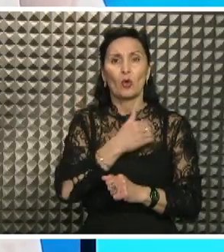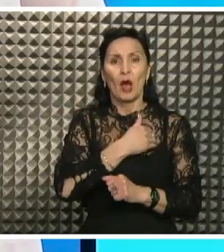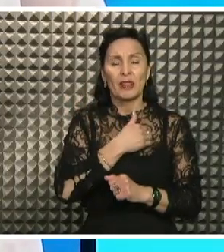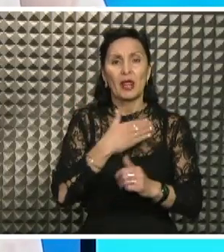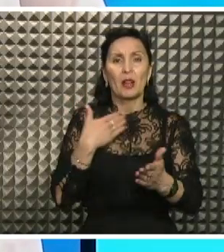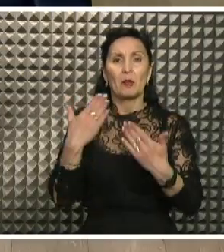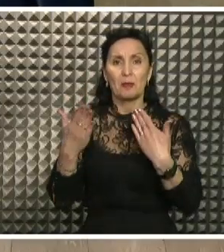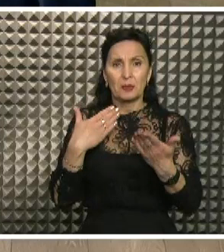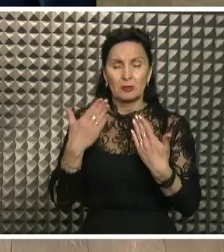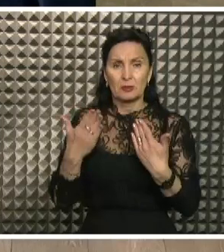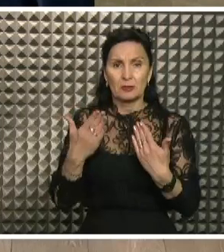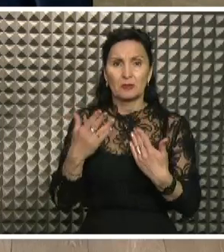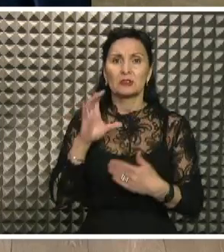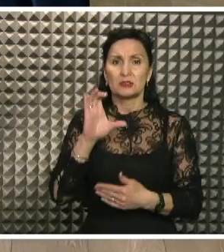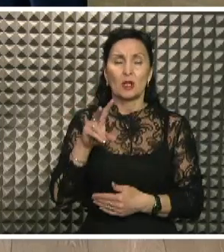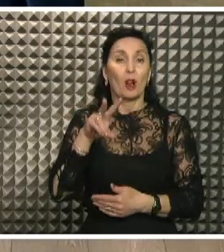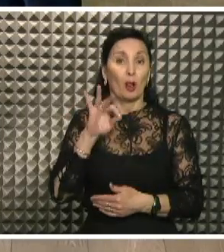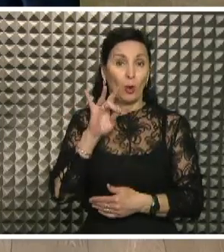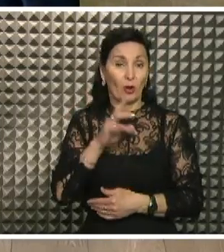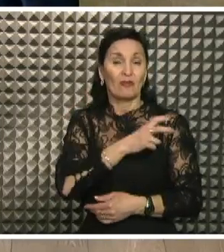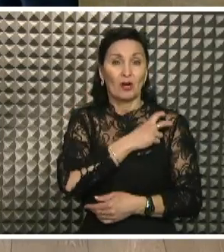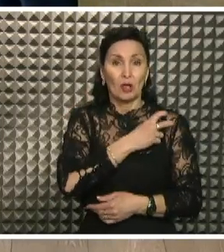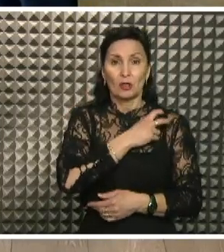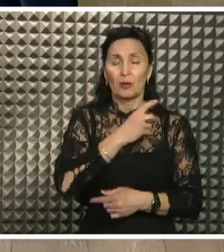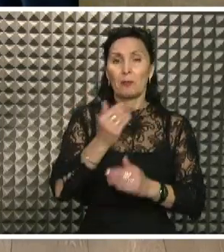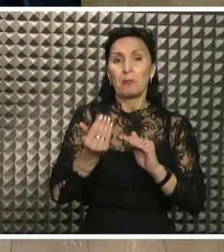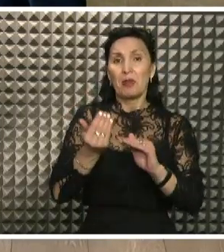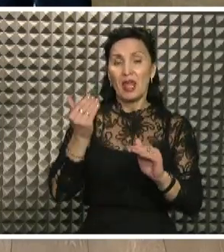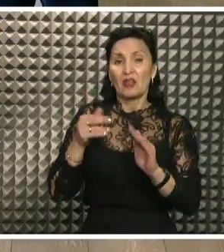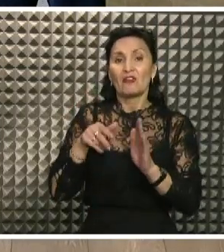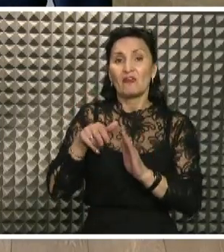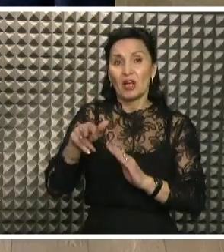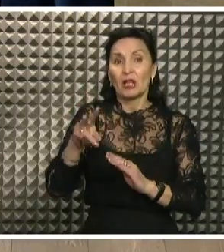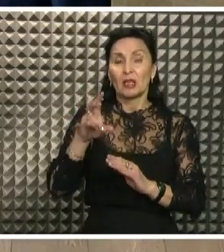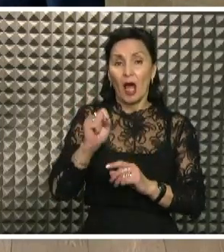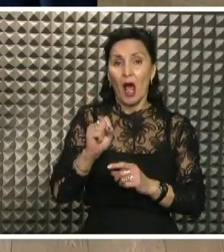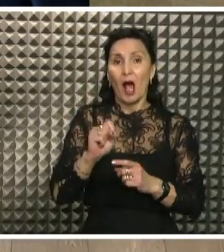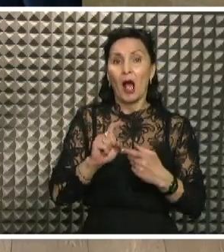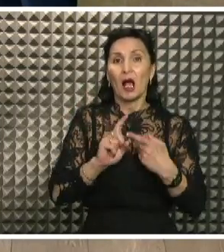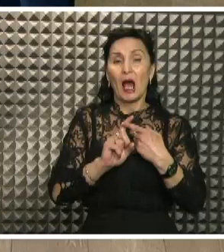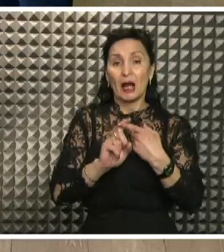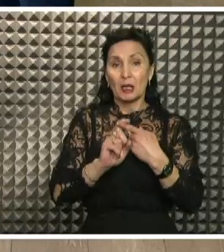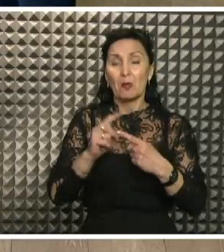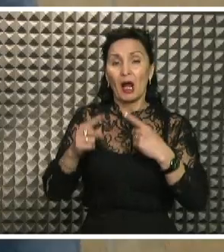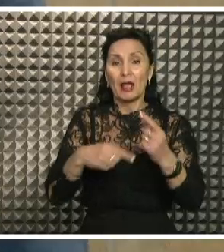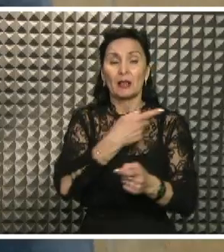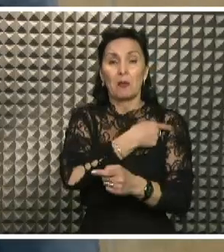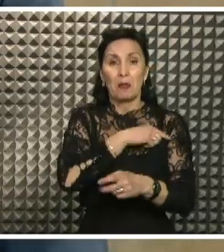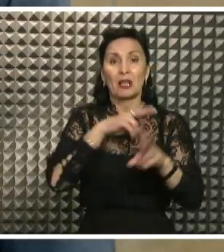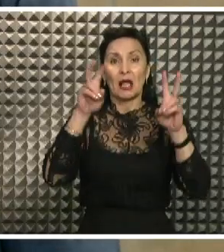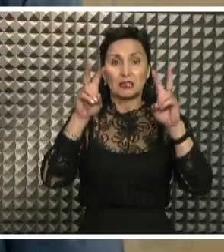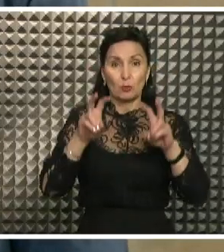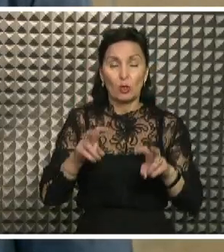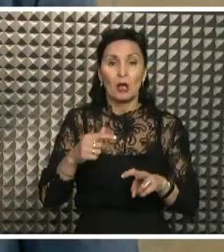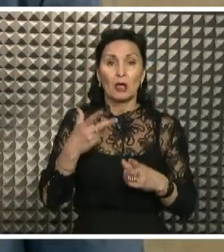пообщаться с Нором. Ну вот перед выходом на карантин проходила недосмотр, где